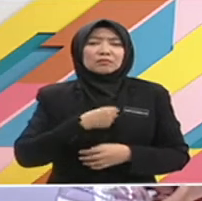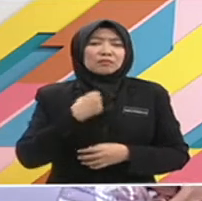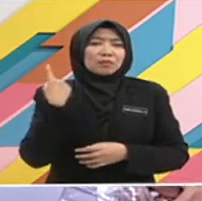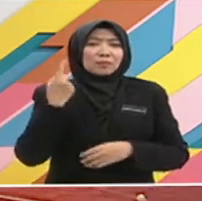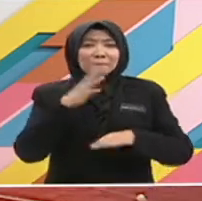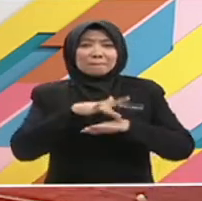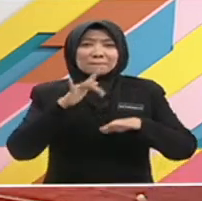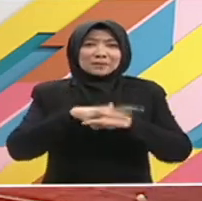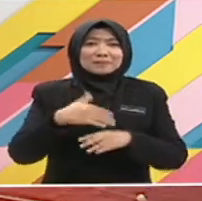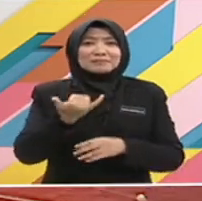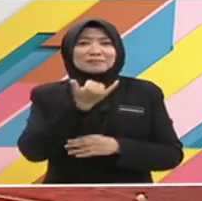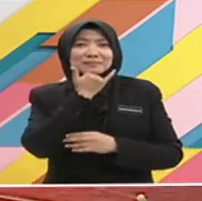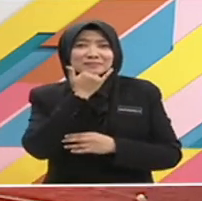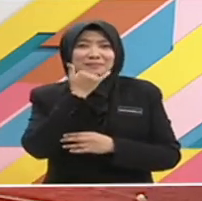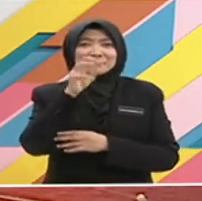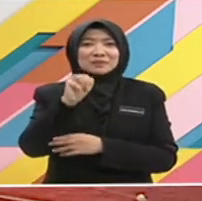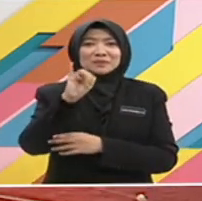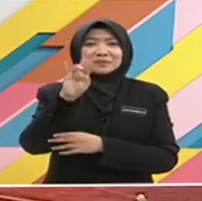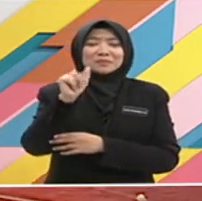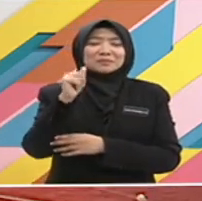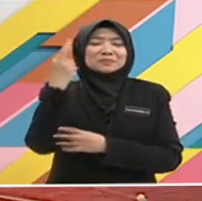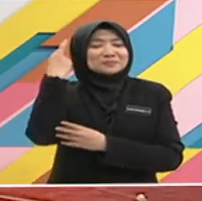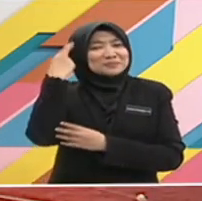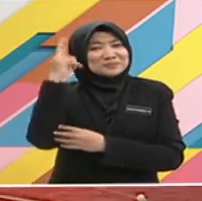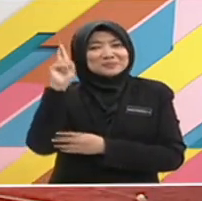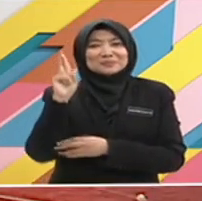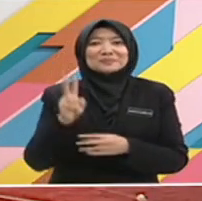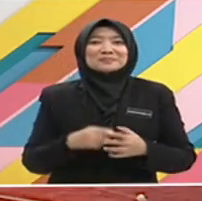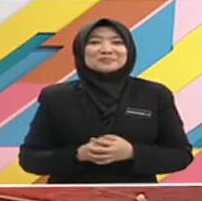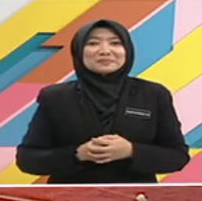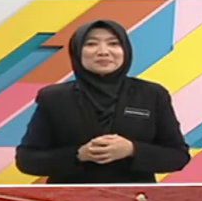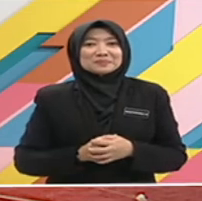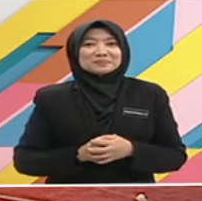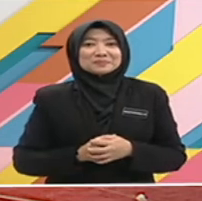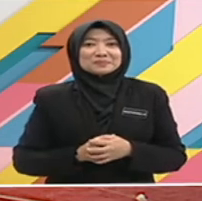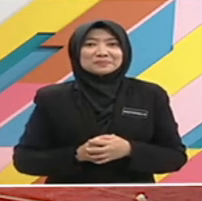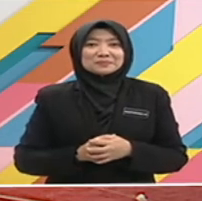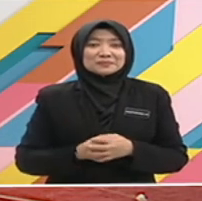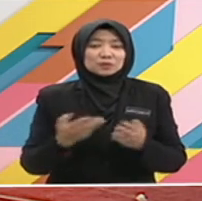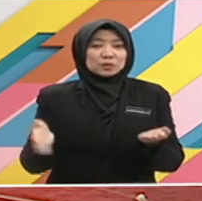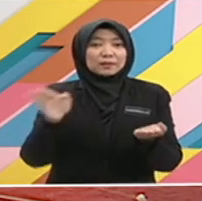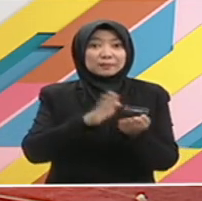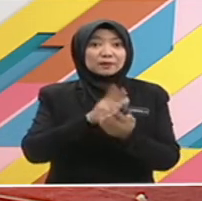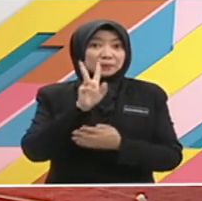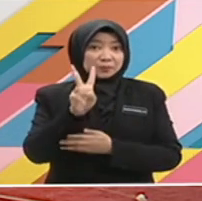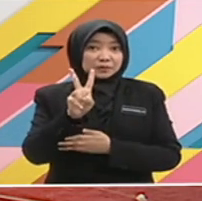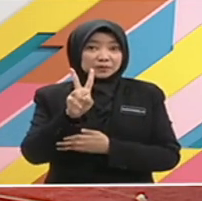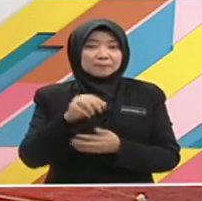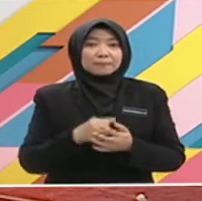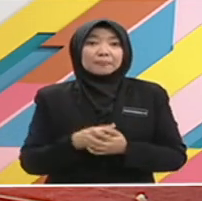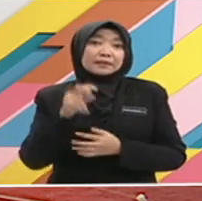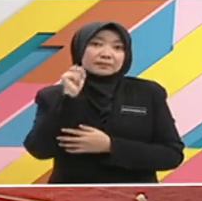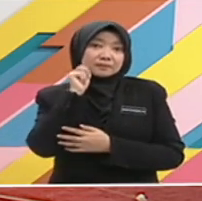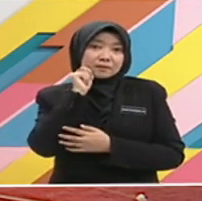lah saya rindu dekat Mira sebenarnya. Saya pun rindulah Kak Syamira Nazir. Baik, kita lipat dua. Nisa ya, Nisa.